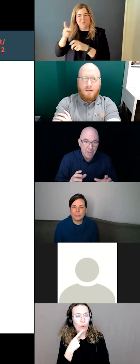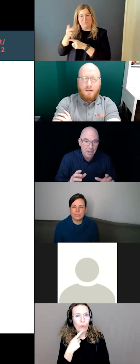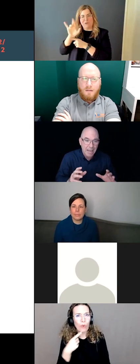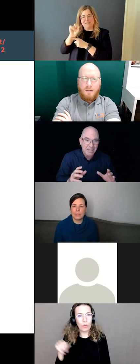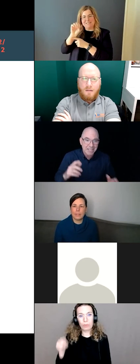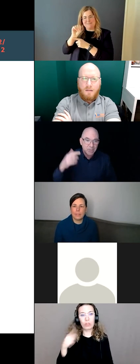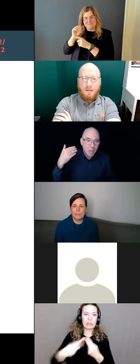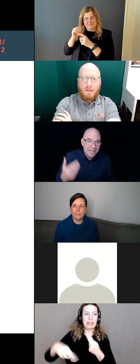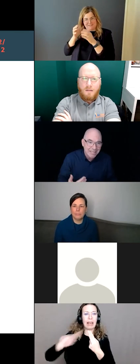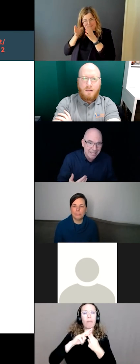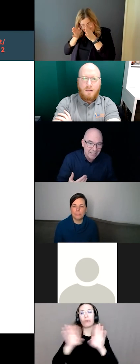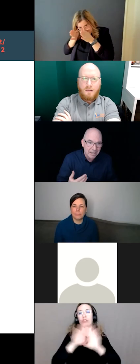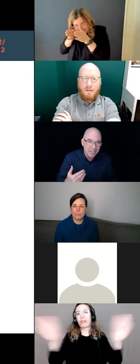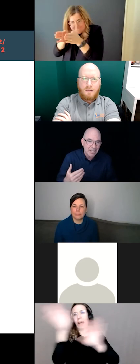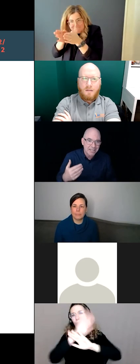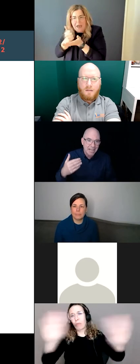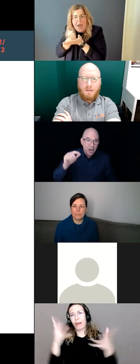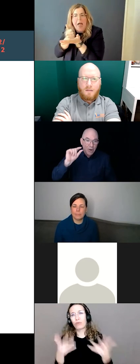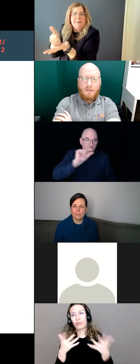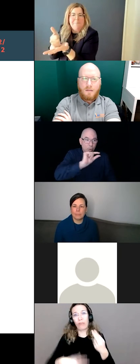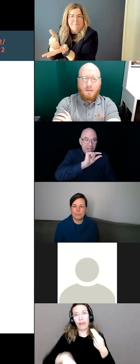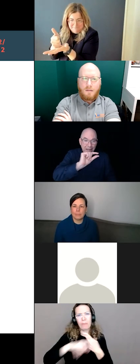la plupart des gens. Et c'est ça leur état d'esprit.